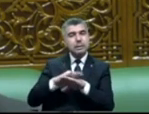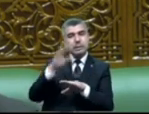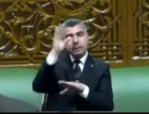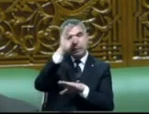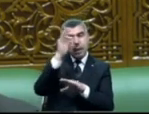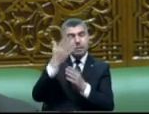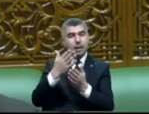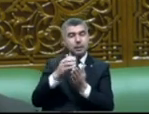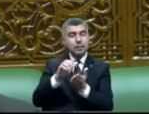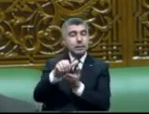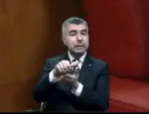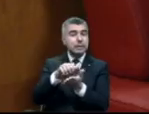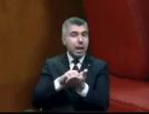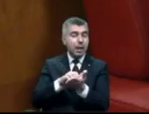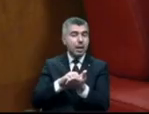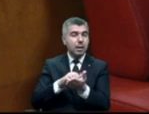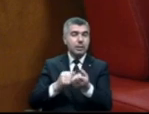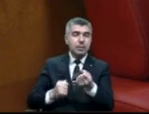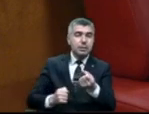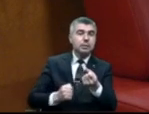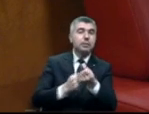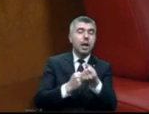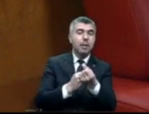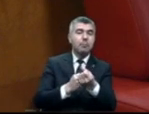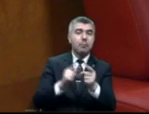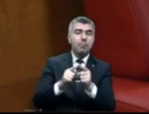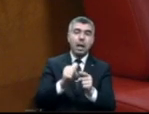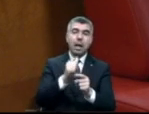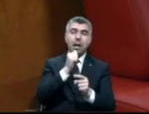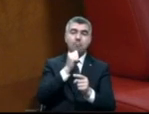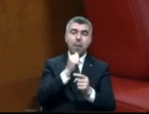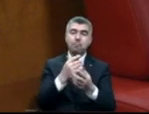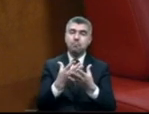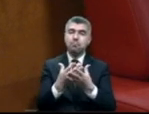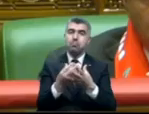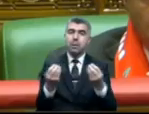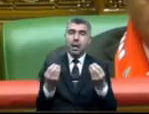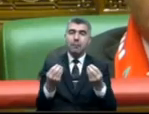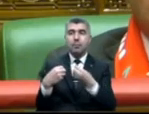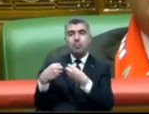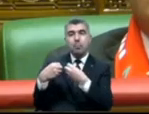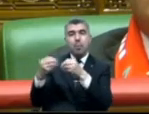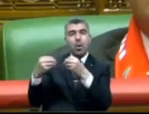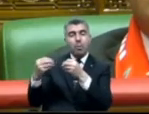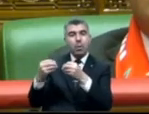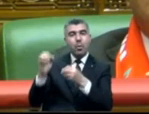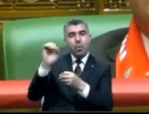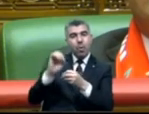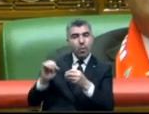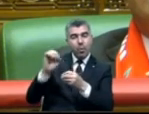والتي تقوم على دعم مزروعات مستنزفة للفرشة المائية وموجهة للتصدير، لا سيما في